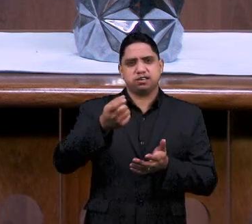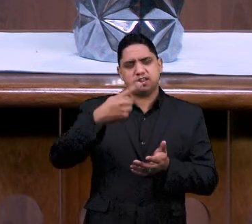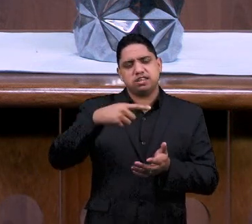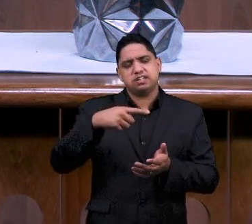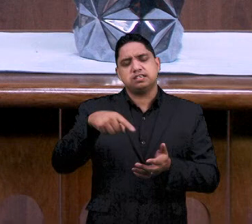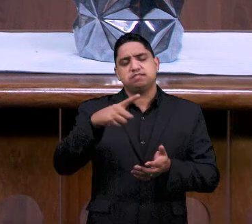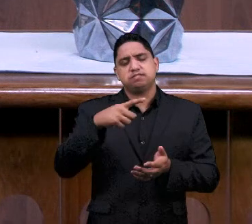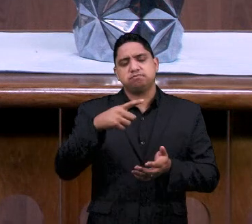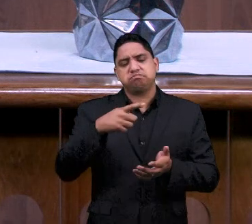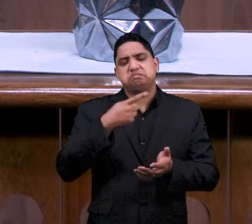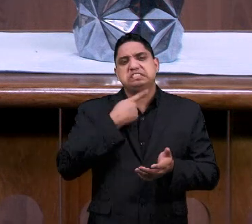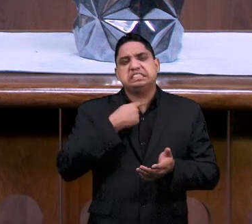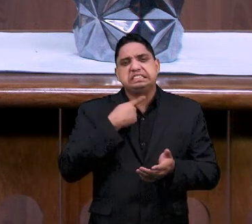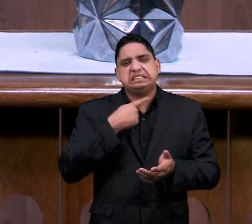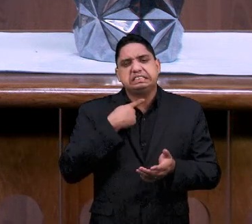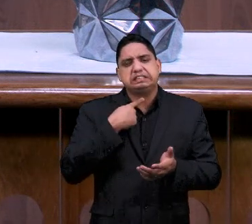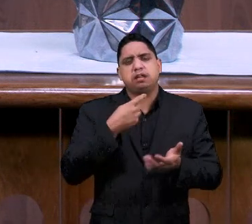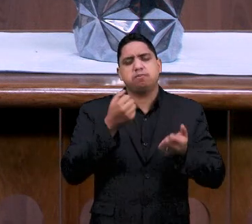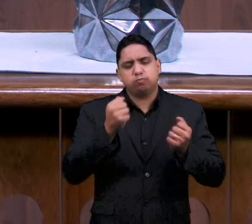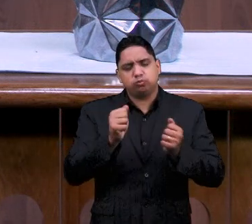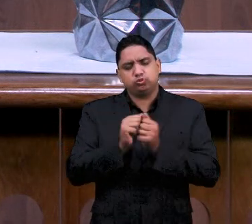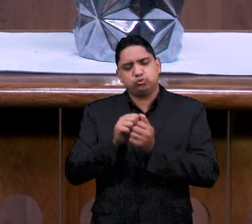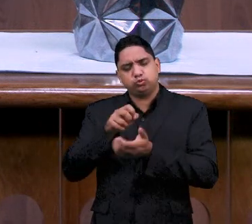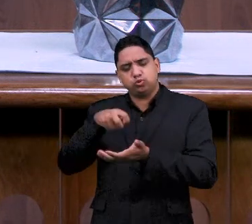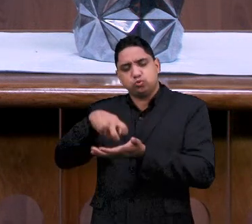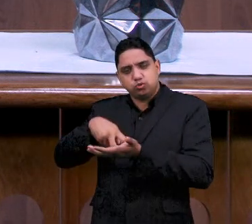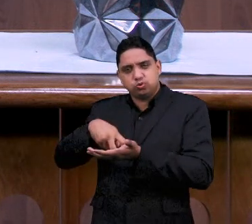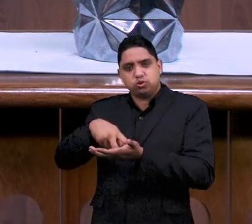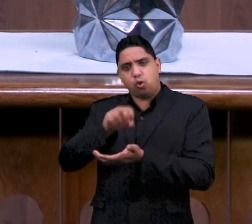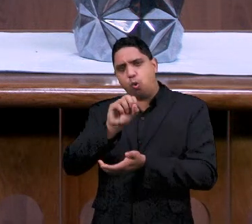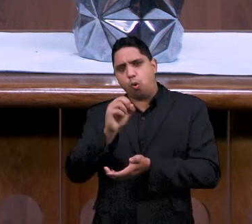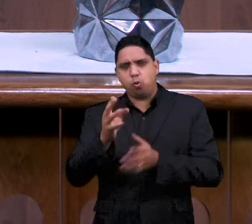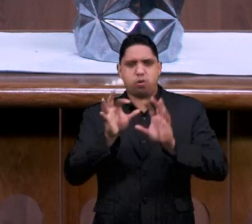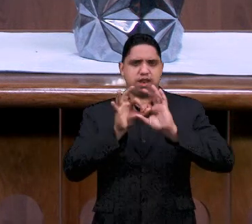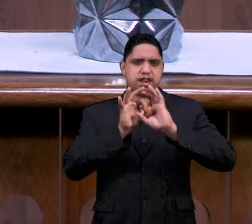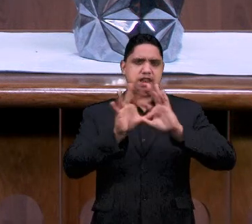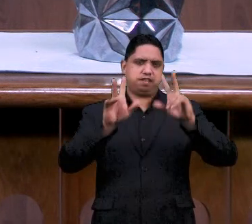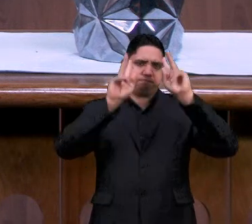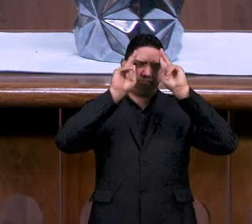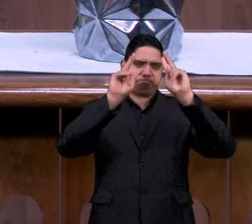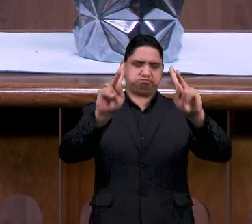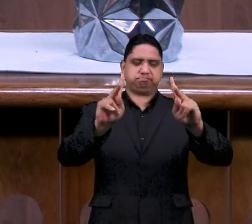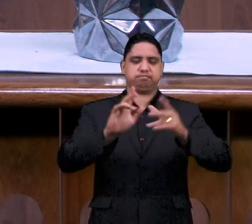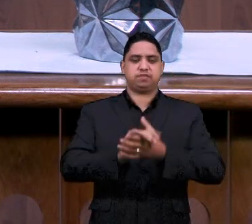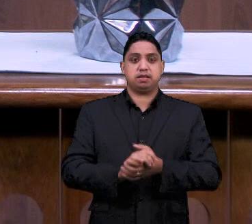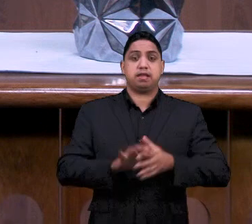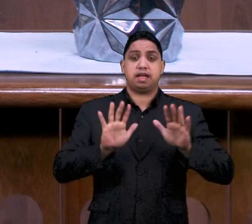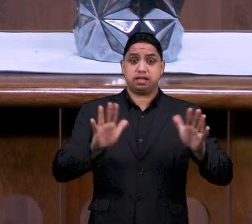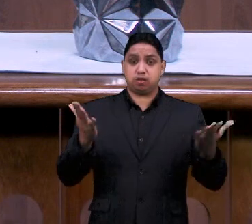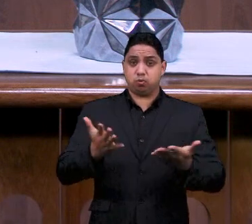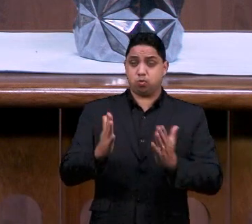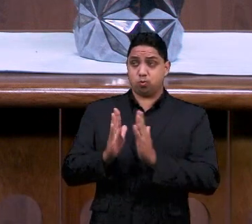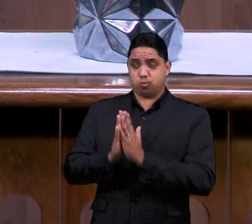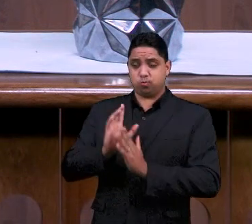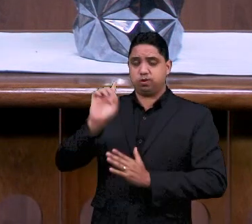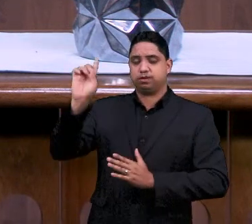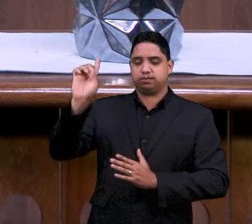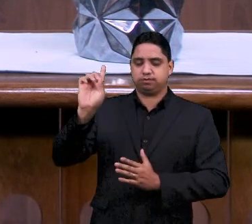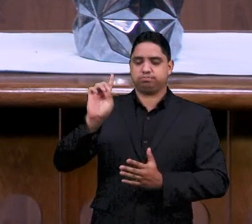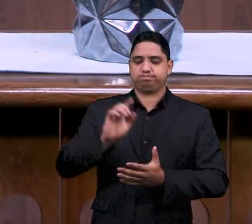fois, si vous souhaitez, vous pouvez nous accompagner dans ce geste ou rester comme il vous convient mieux. Nous allons